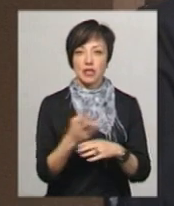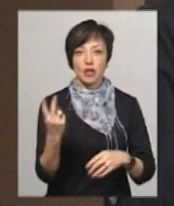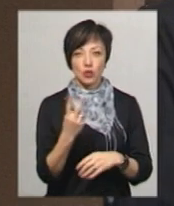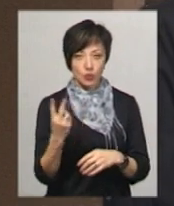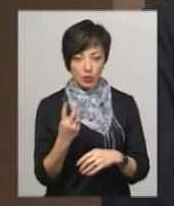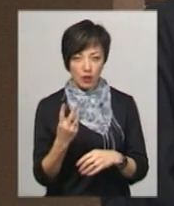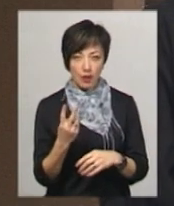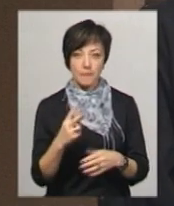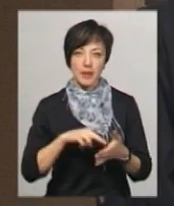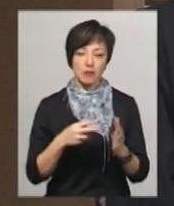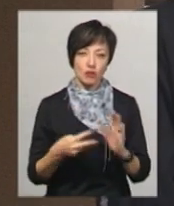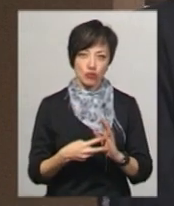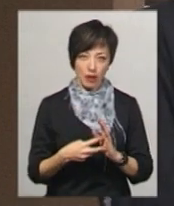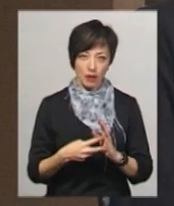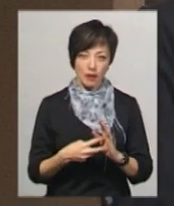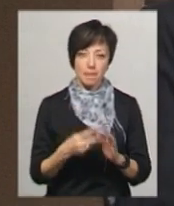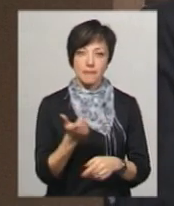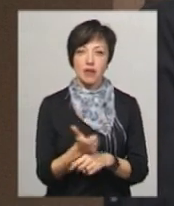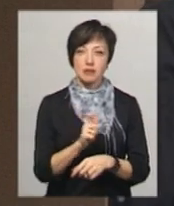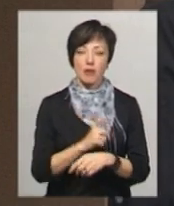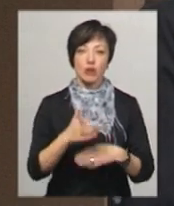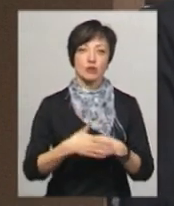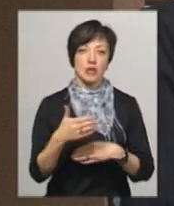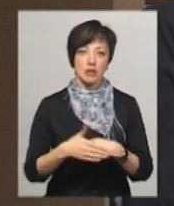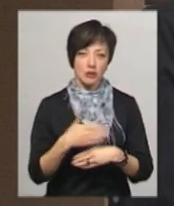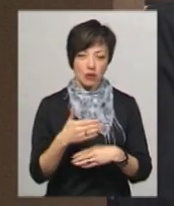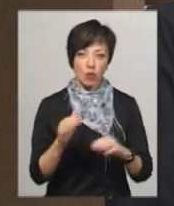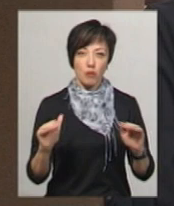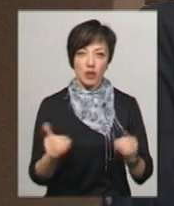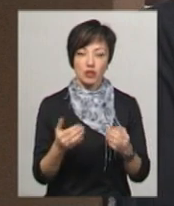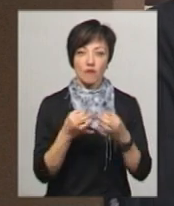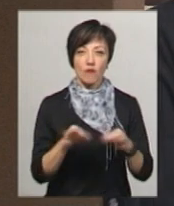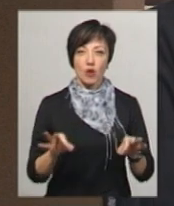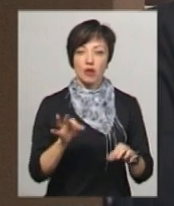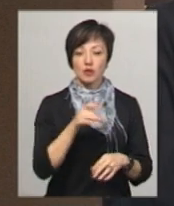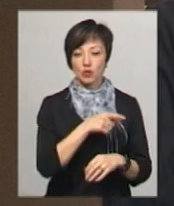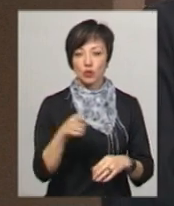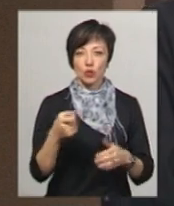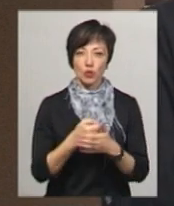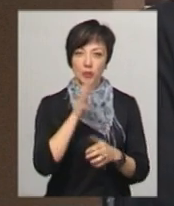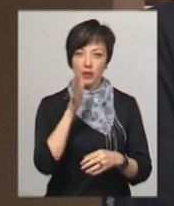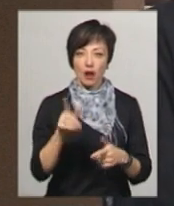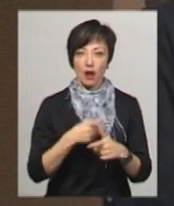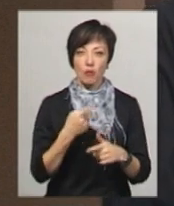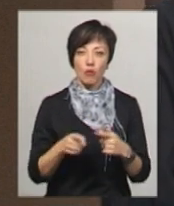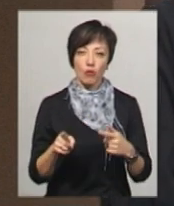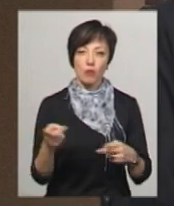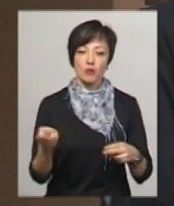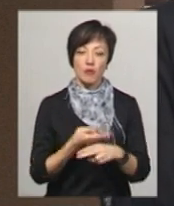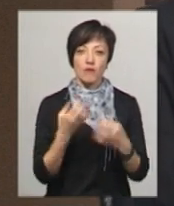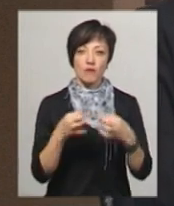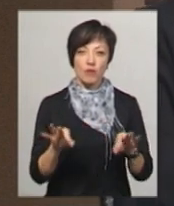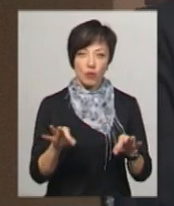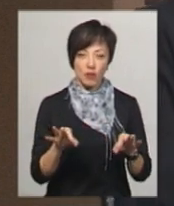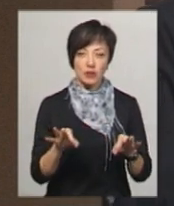2 передбачає максимальну санкцію обмеження волі на строк до 5 років або позбавлення волі на той самий строк